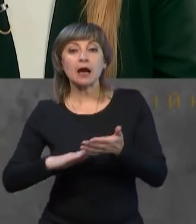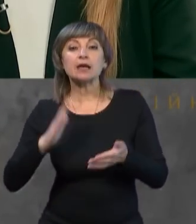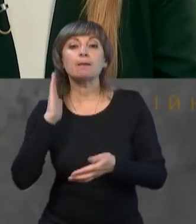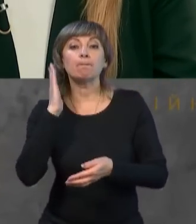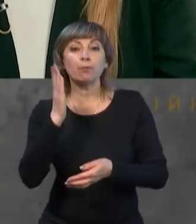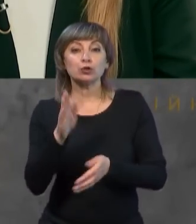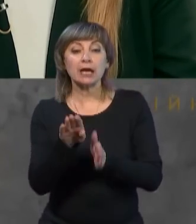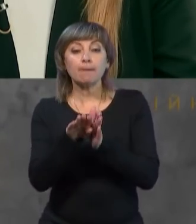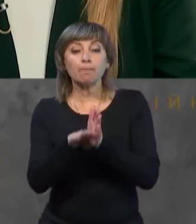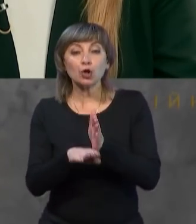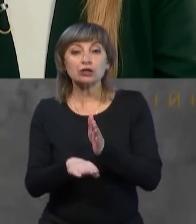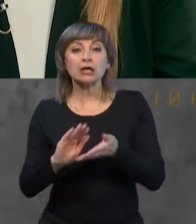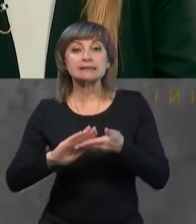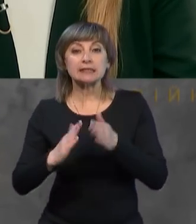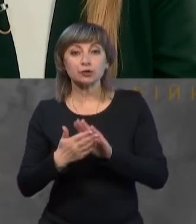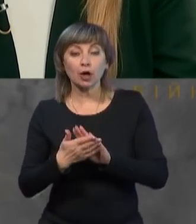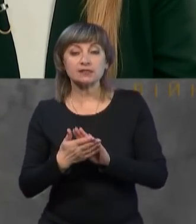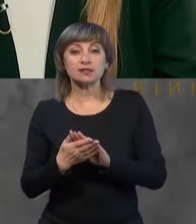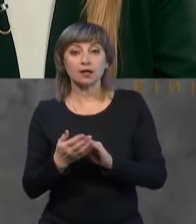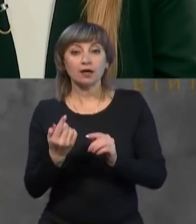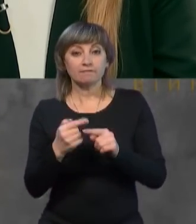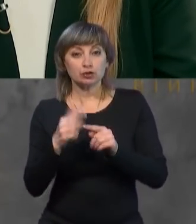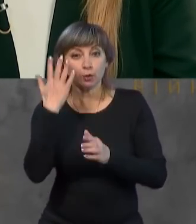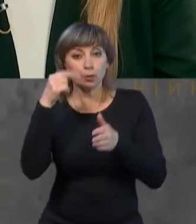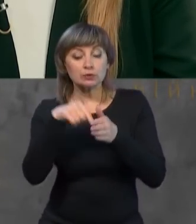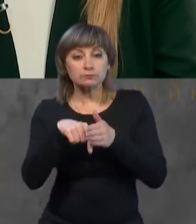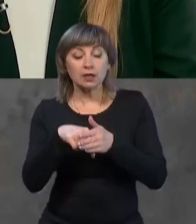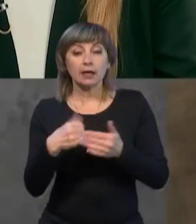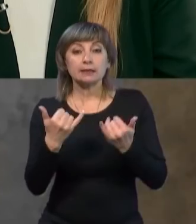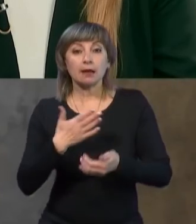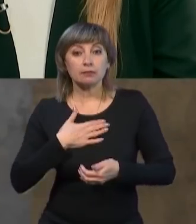І далі буде погіршуватися ситуація в цьому сенсі.